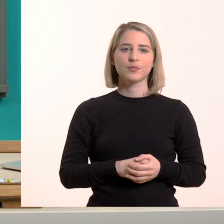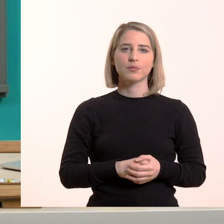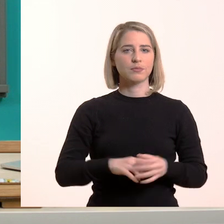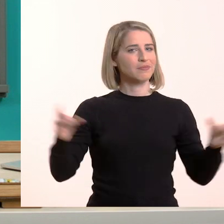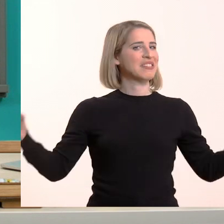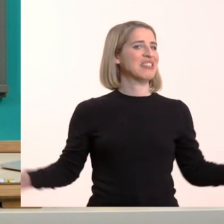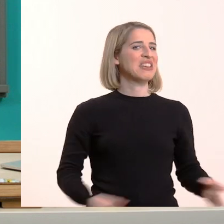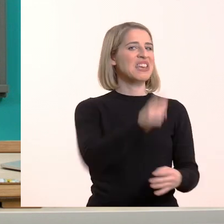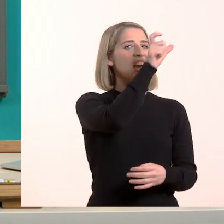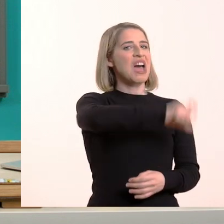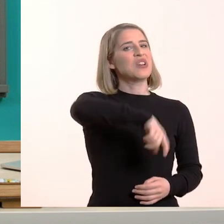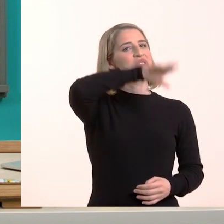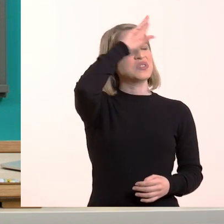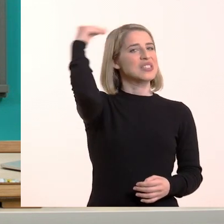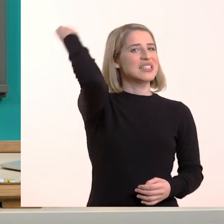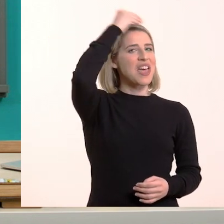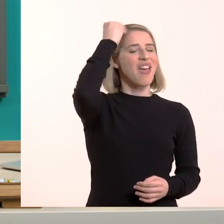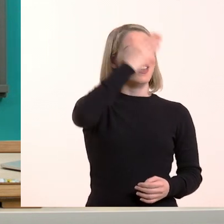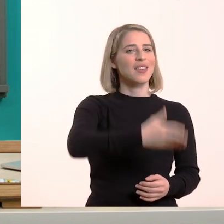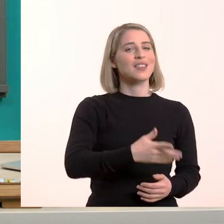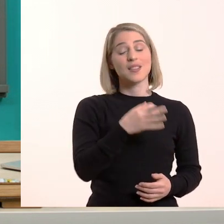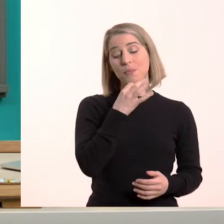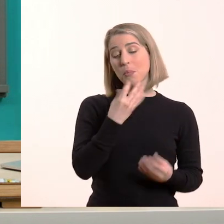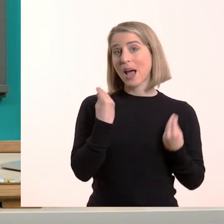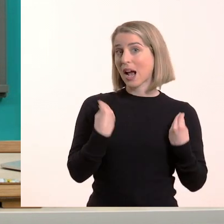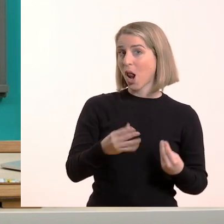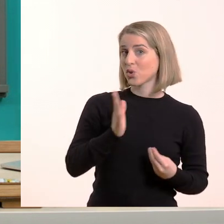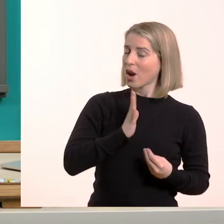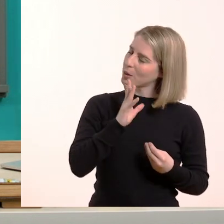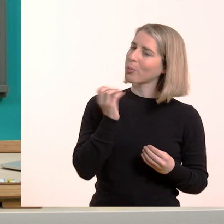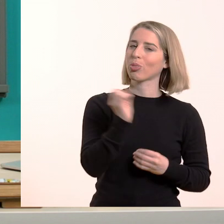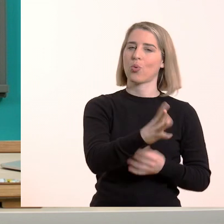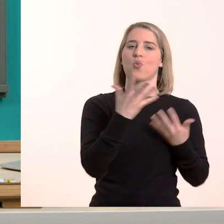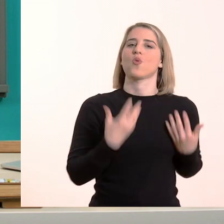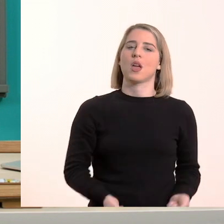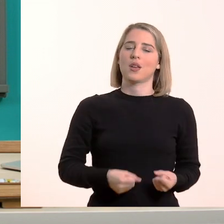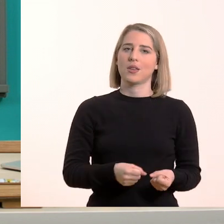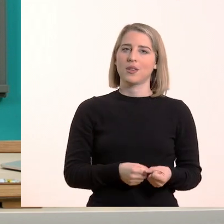Τυχερός όσο έχεις. Είπαμε, οι καλές πράξεις ανταμείβονται. Καλός, πήρε και το χρυσάφι.